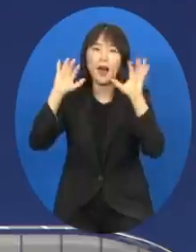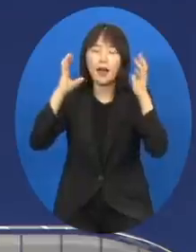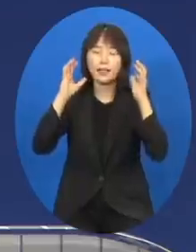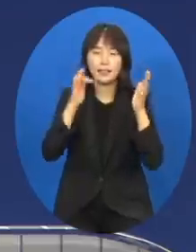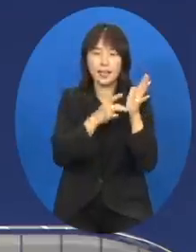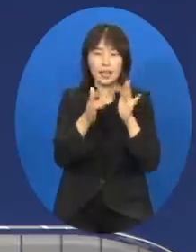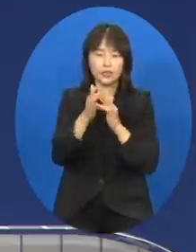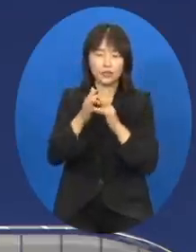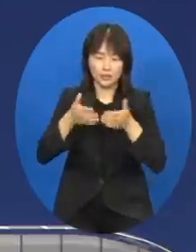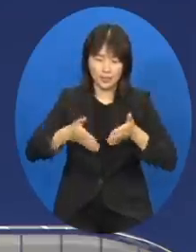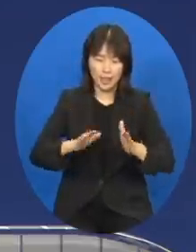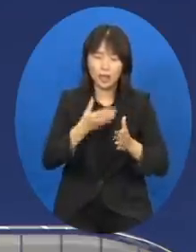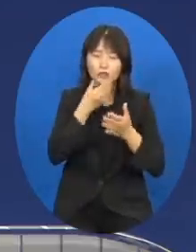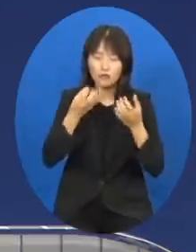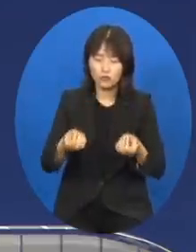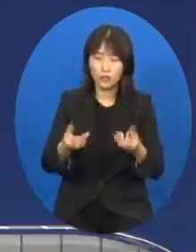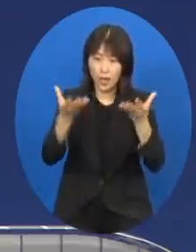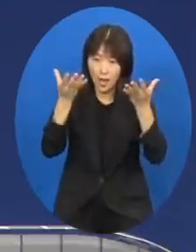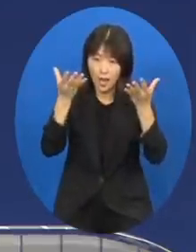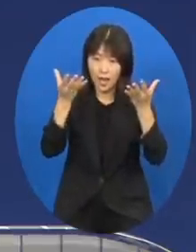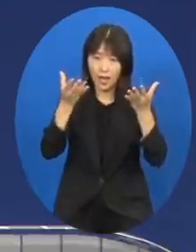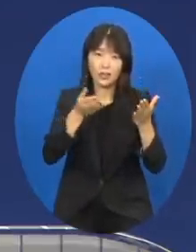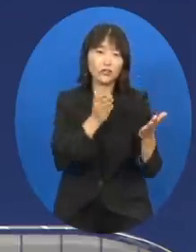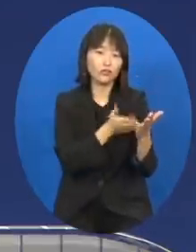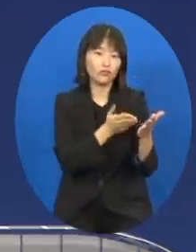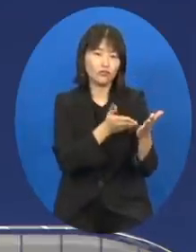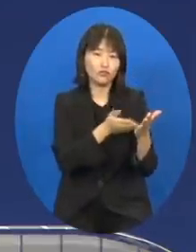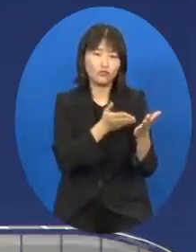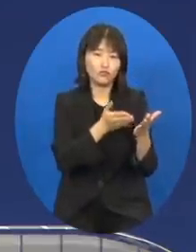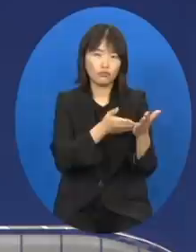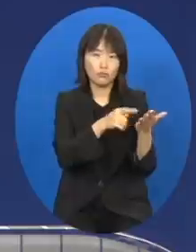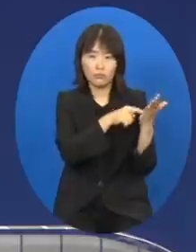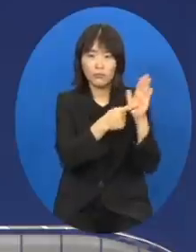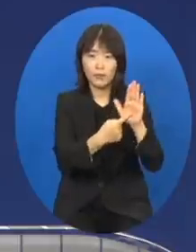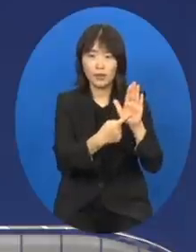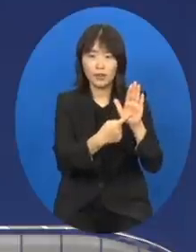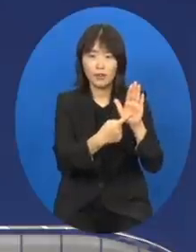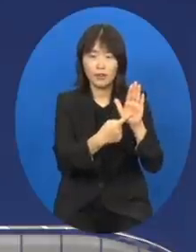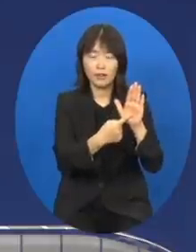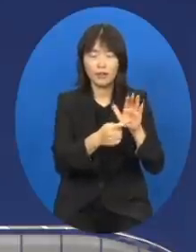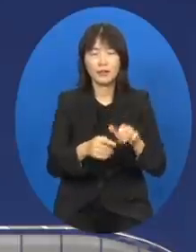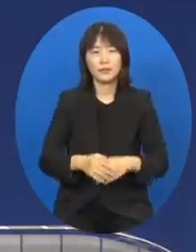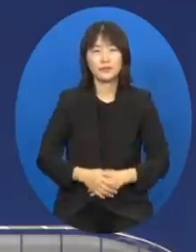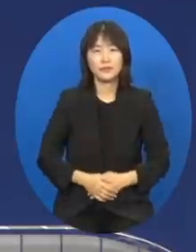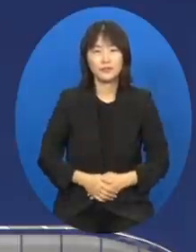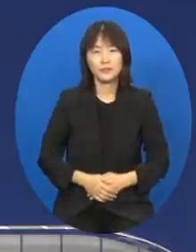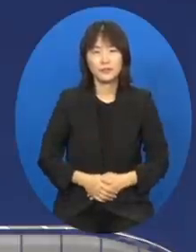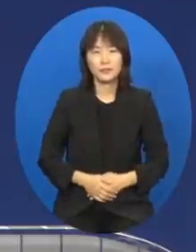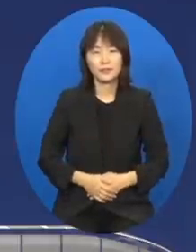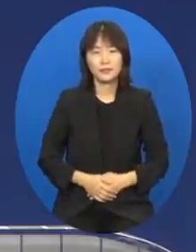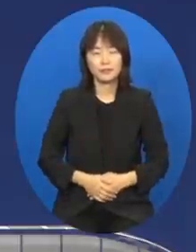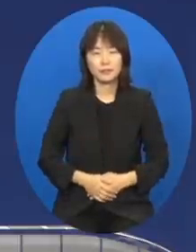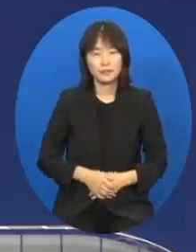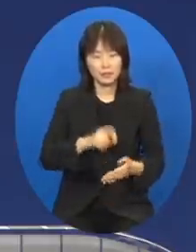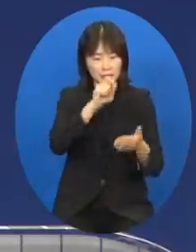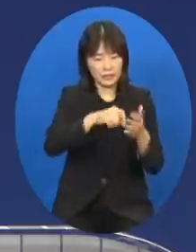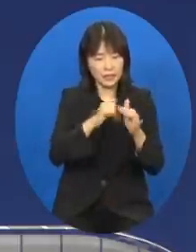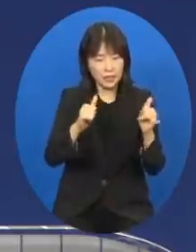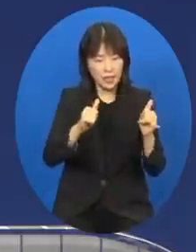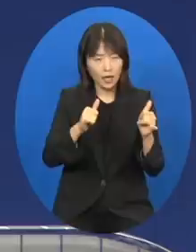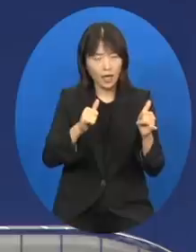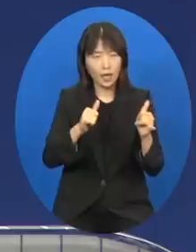그랬다는 뉴스를 이제 보내기도 해요. 그런 뉴스를 그 기자가 취재한